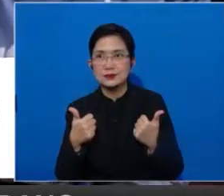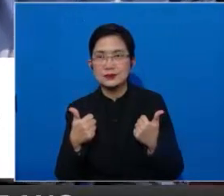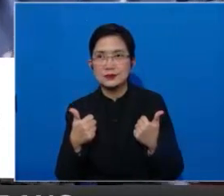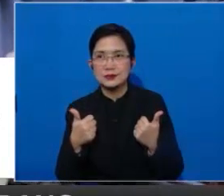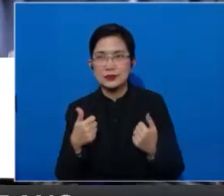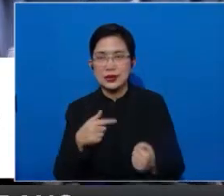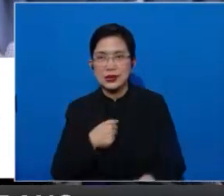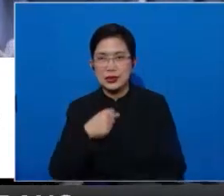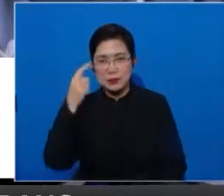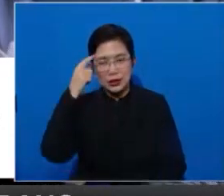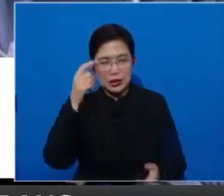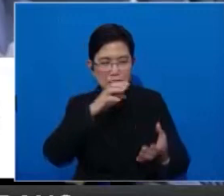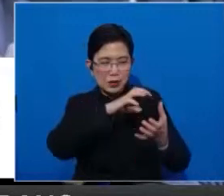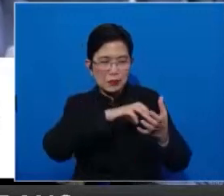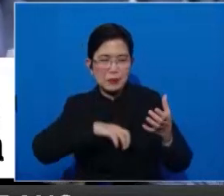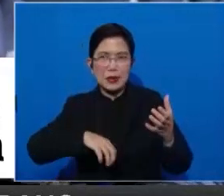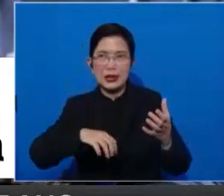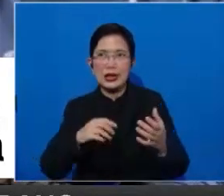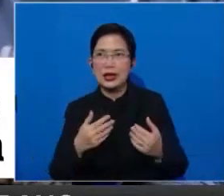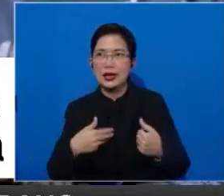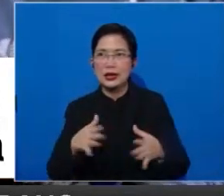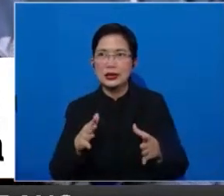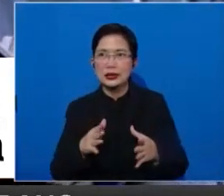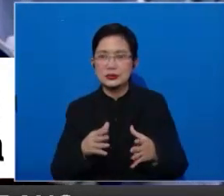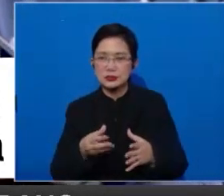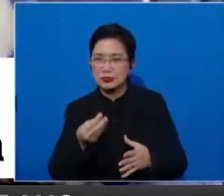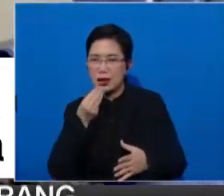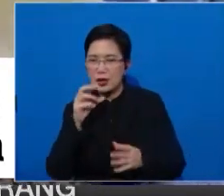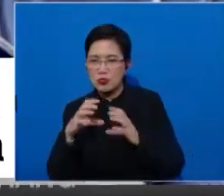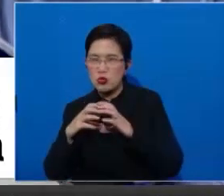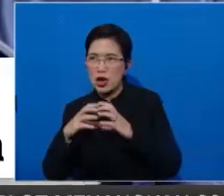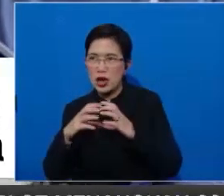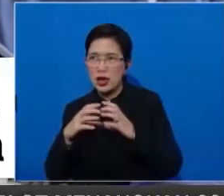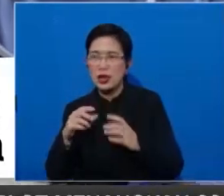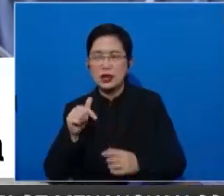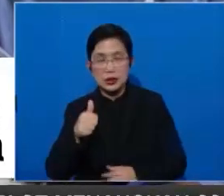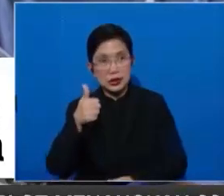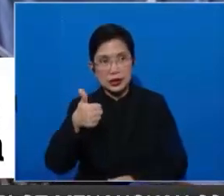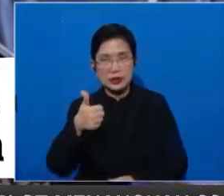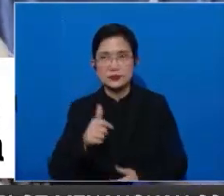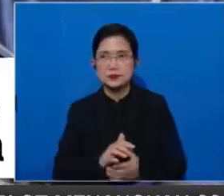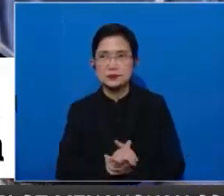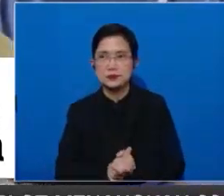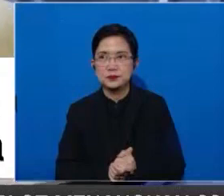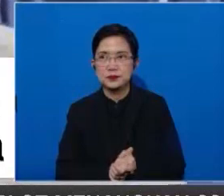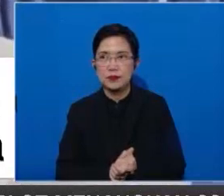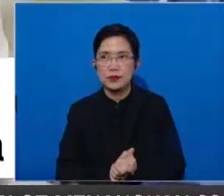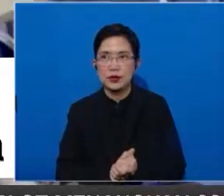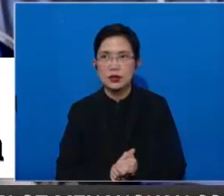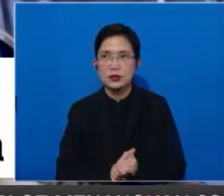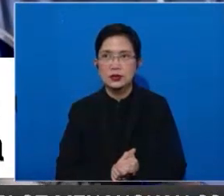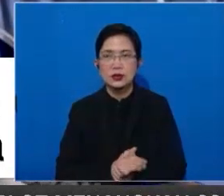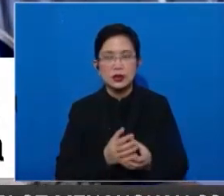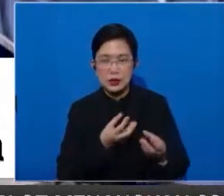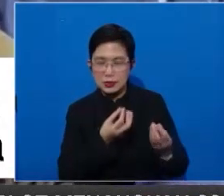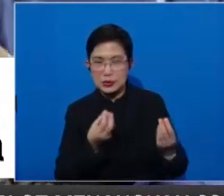Saya pikir tuh pepaya cuma sekedar buat numpang lewat atau numpang wangi aja, tapi enggak. Ini pepaya banget. Tapi karena ada